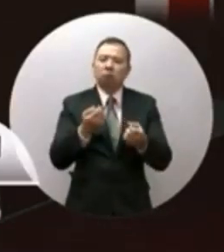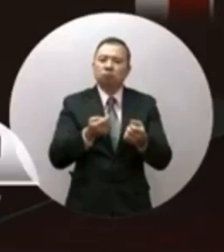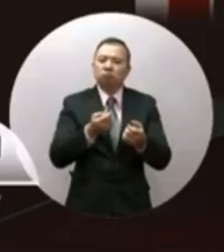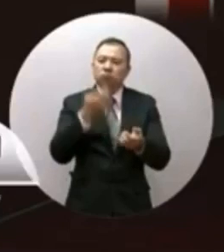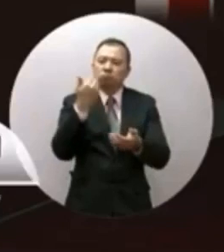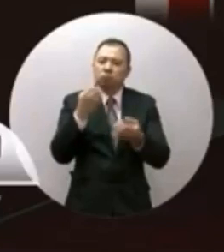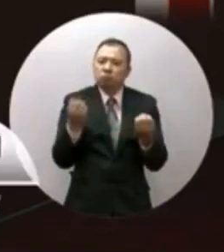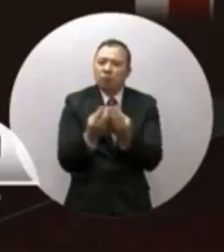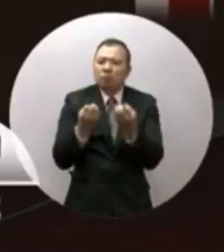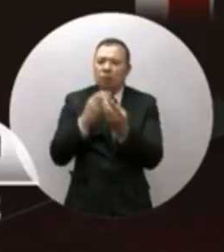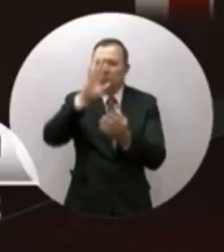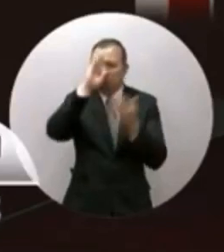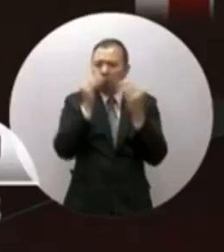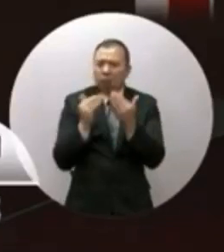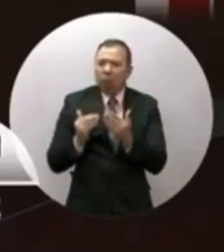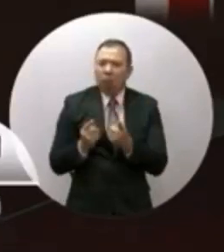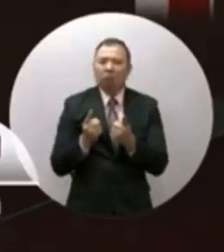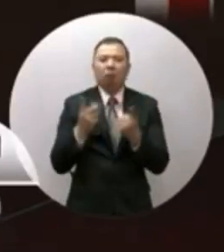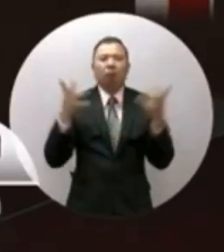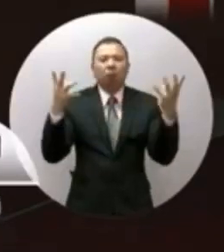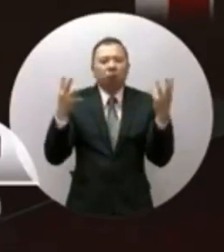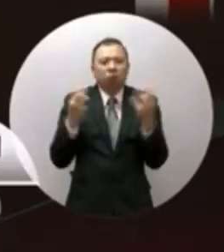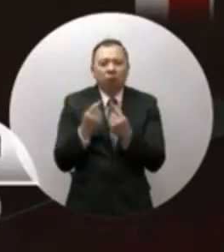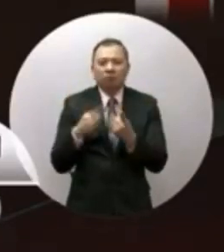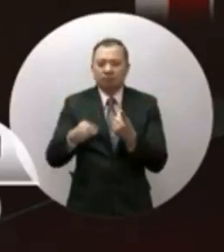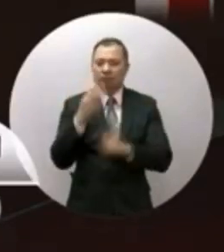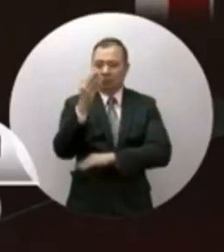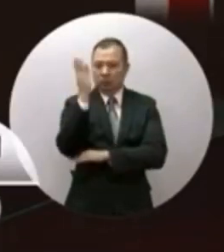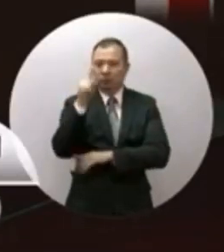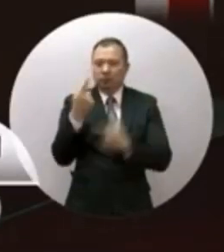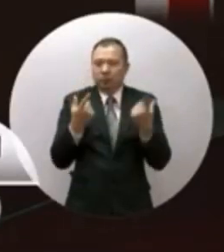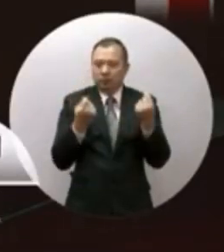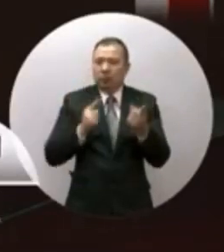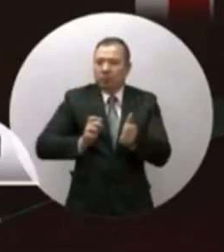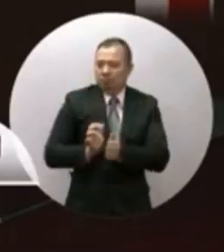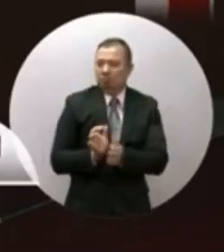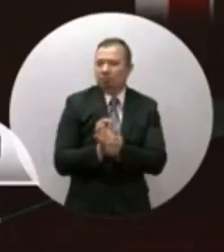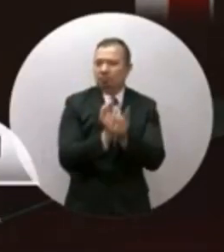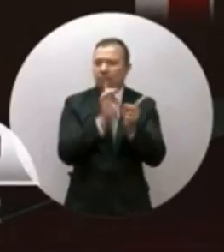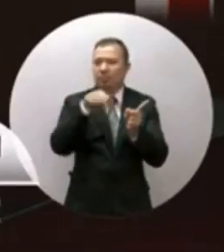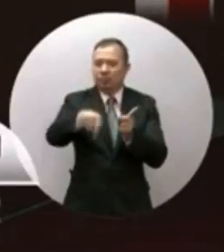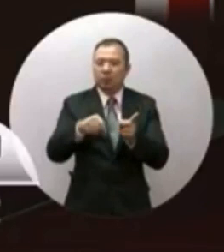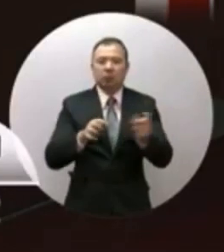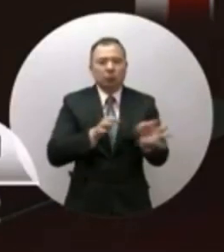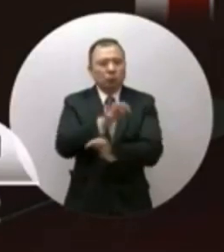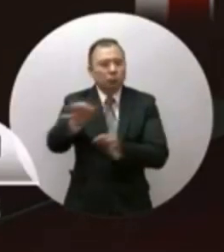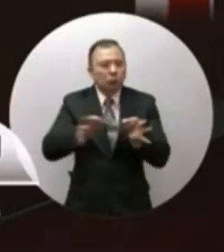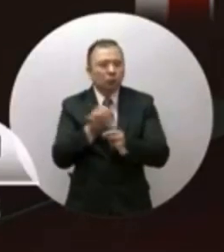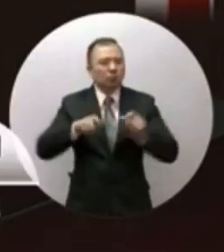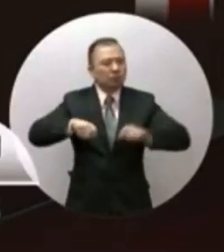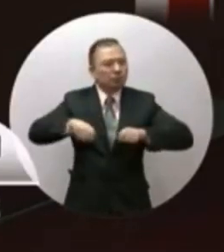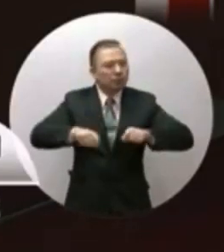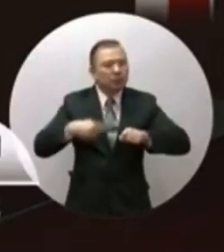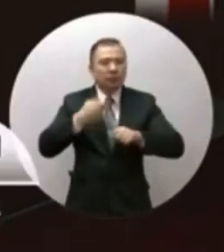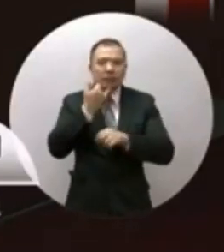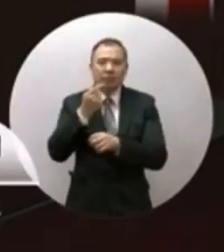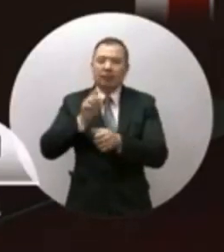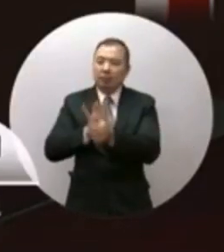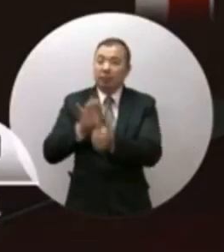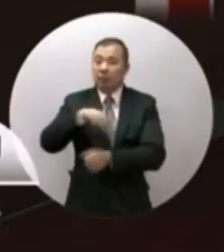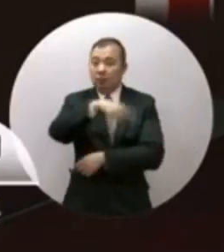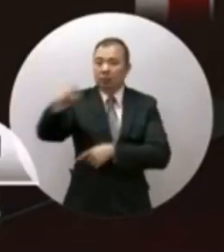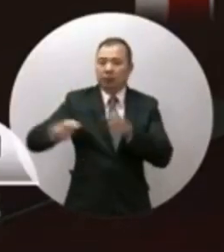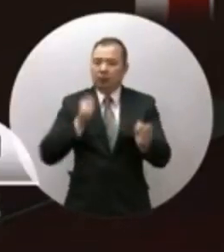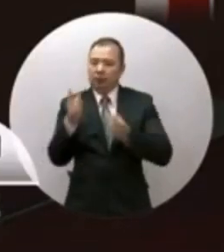动振兴的措施，促进消费，带动经济，协助整个企